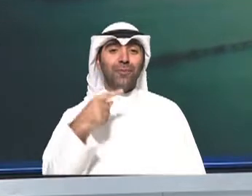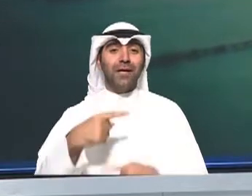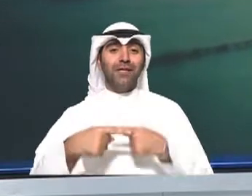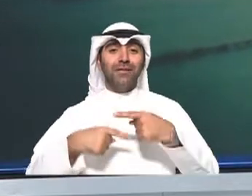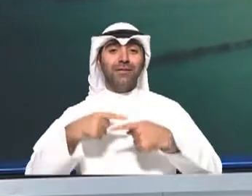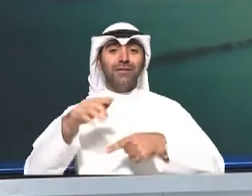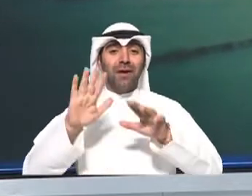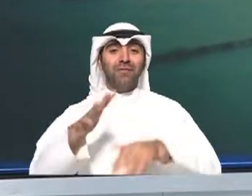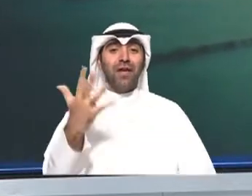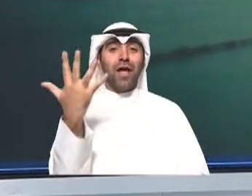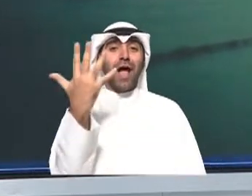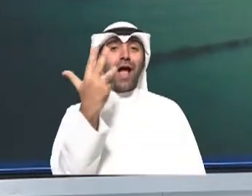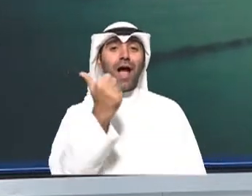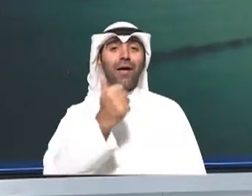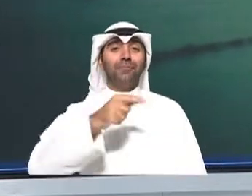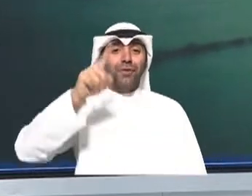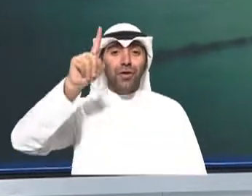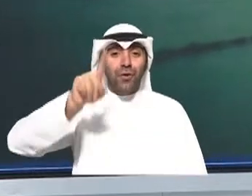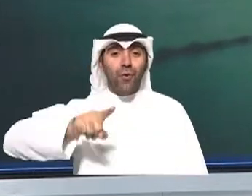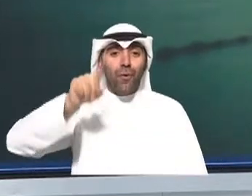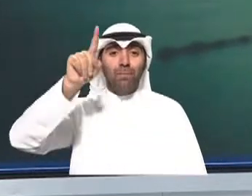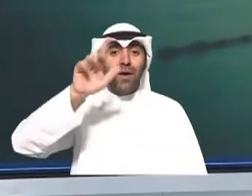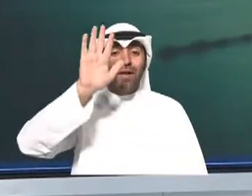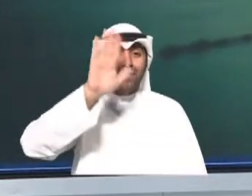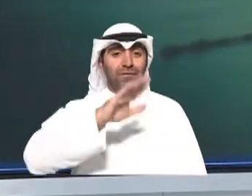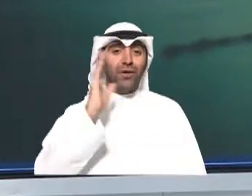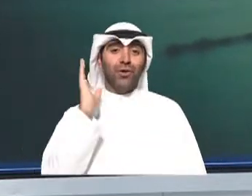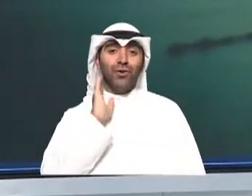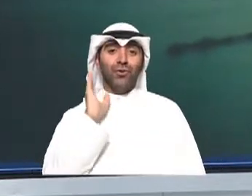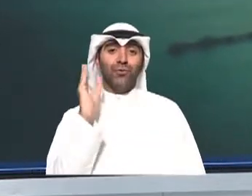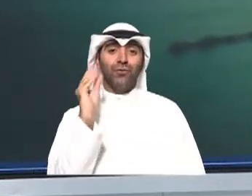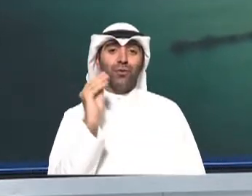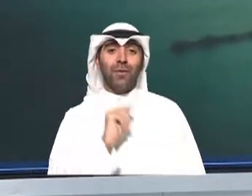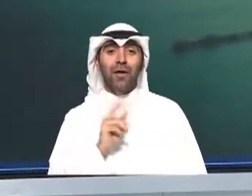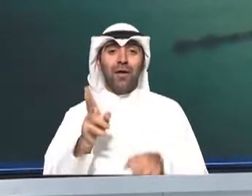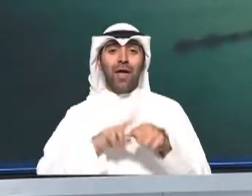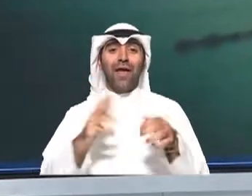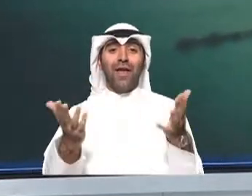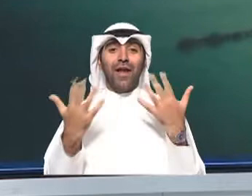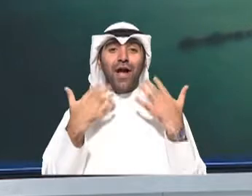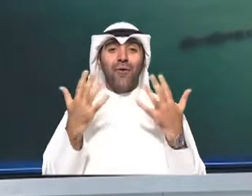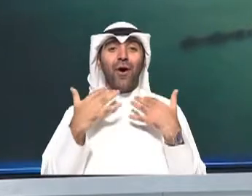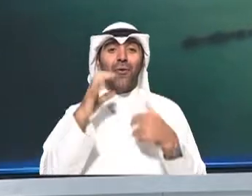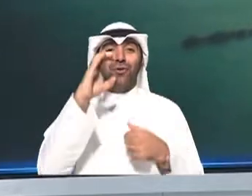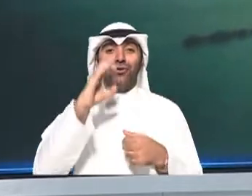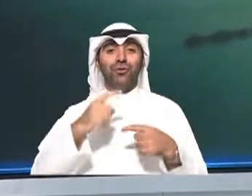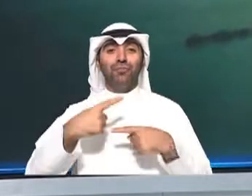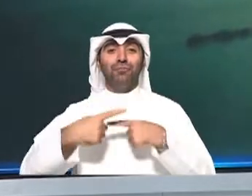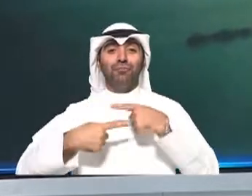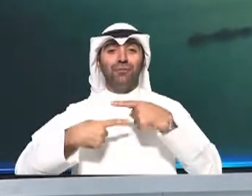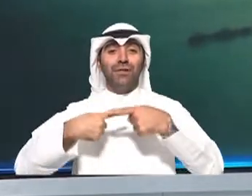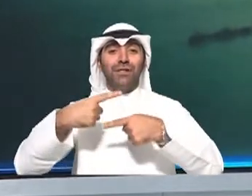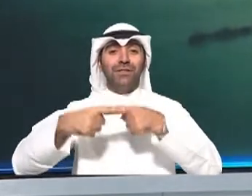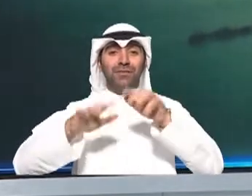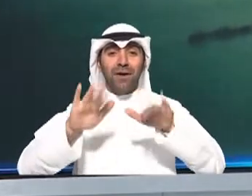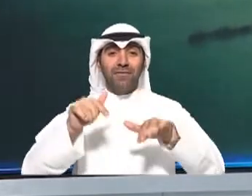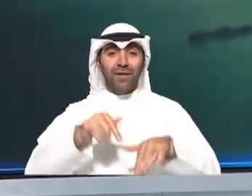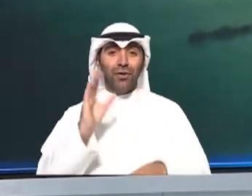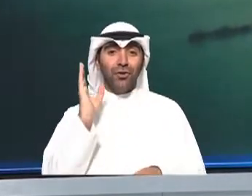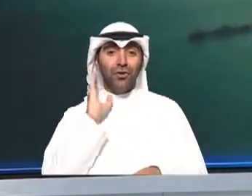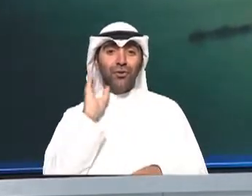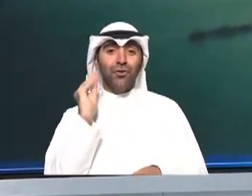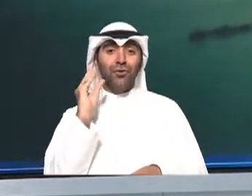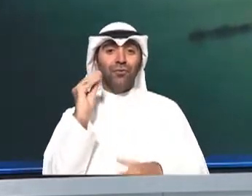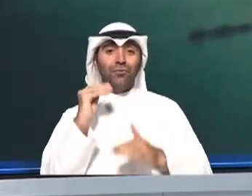الخمس أيام القادمة. تقلبات في الطقس وذلك بسبب مرورنا خلال الفترة الانتقالية المعروفة في مناخ